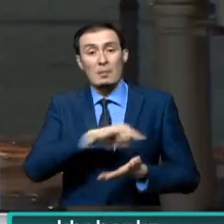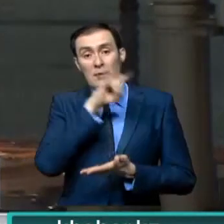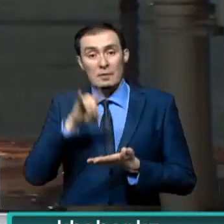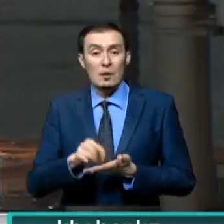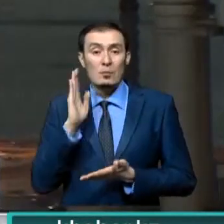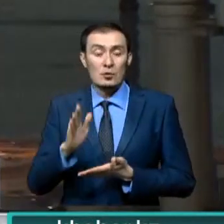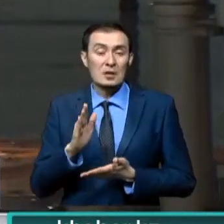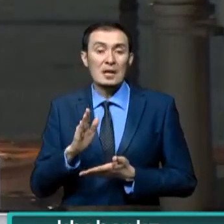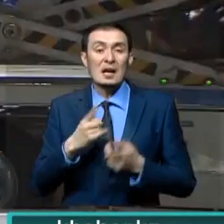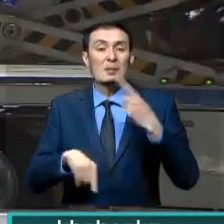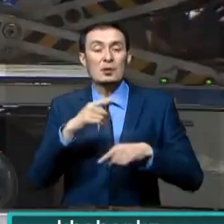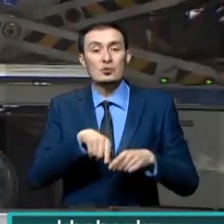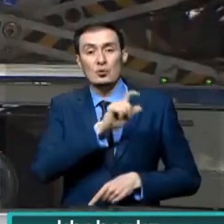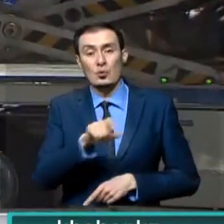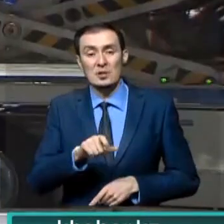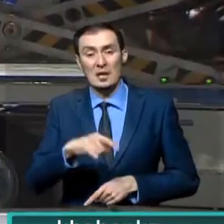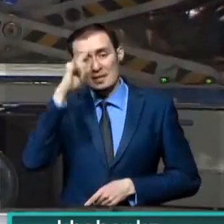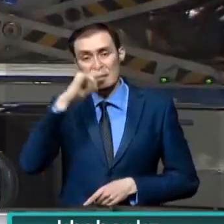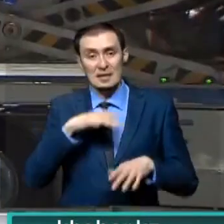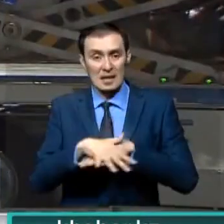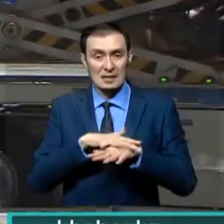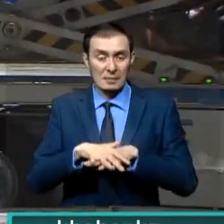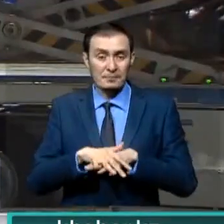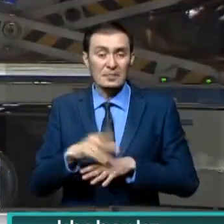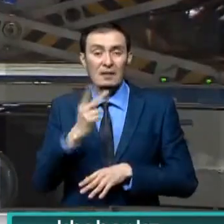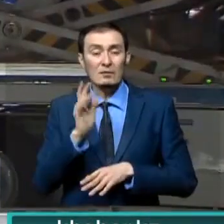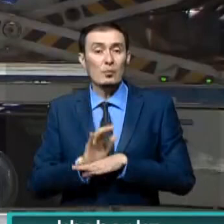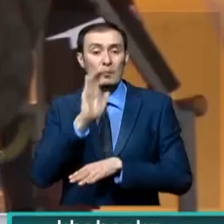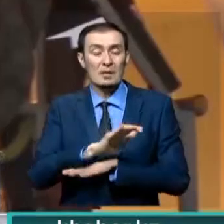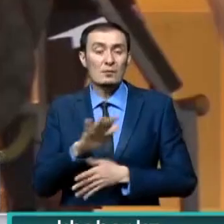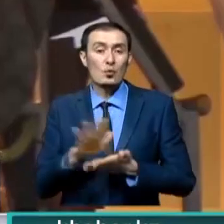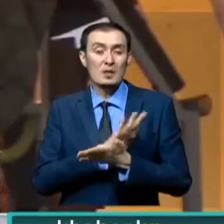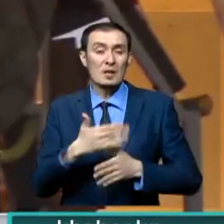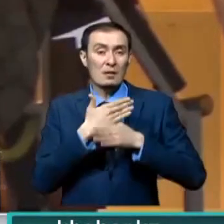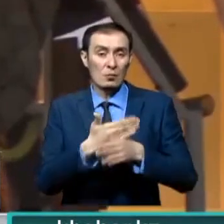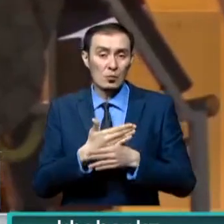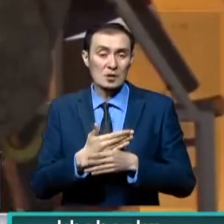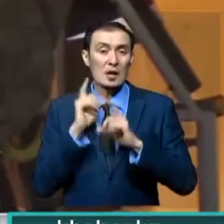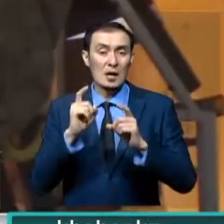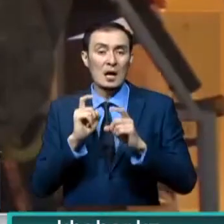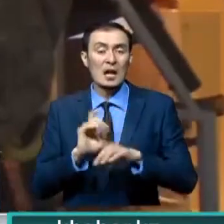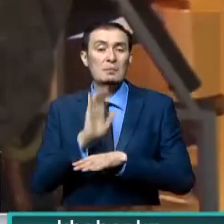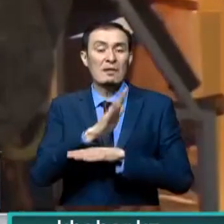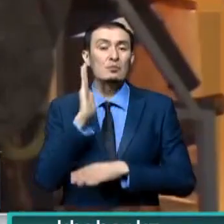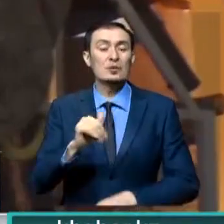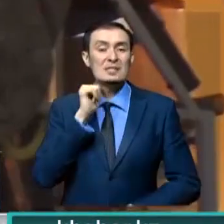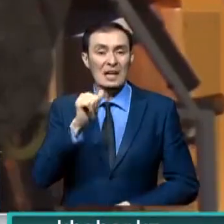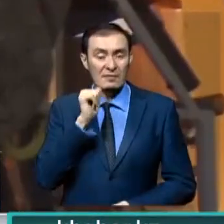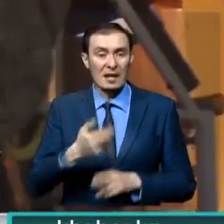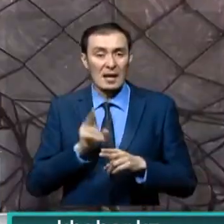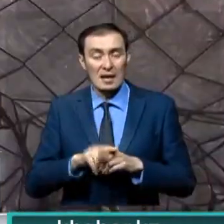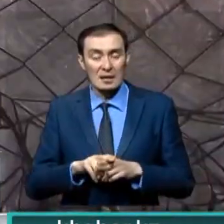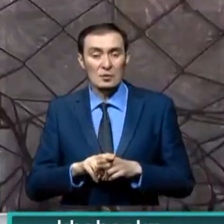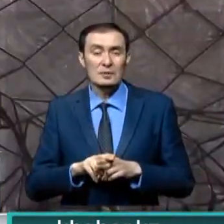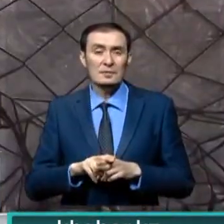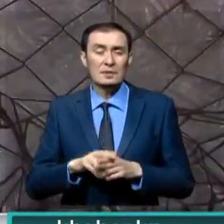этот борт выполнит репатриационный рейс с казахстанцами. Вторую партию гуманитарного груза готовится отправить завтра. Лекарства